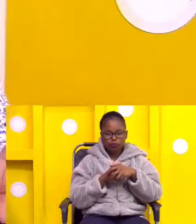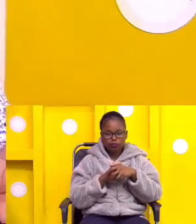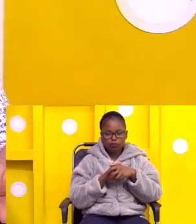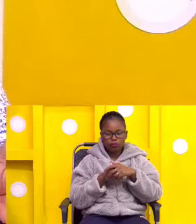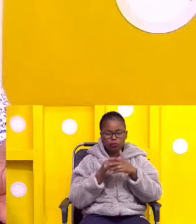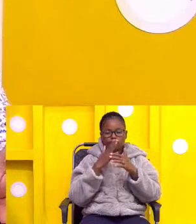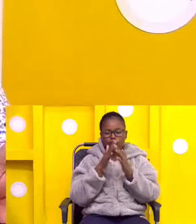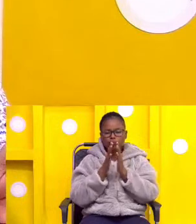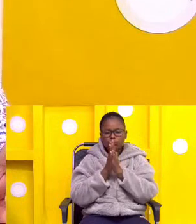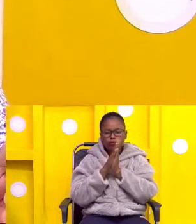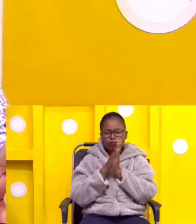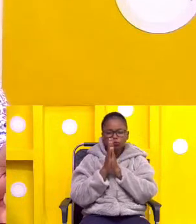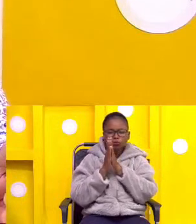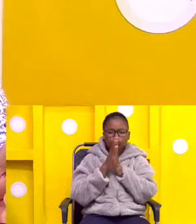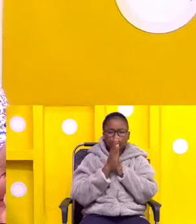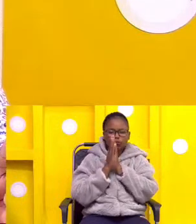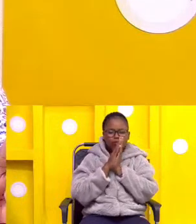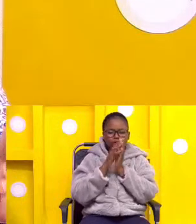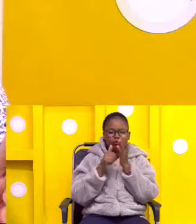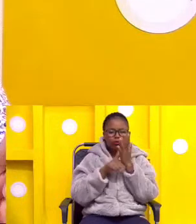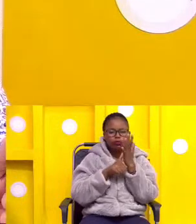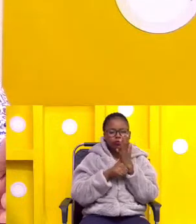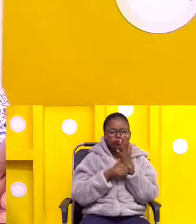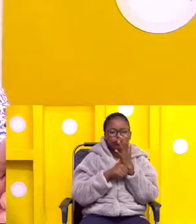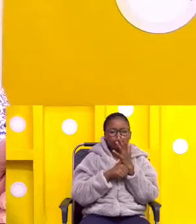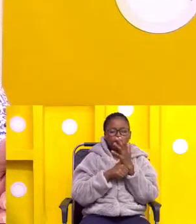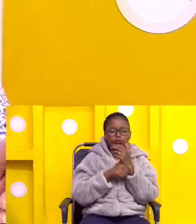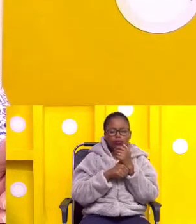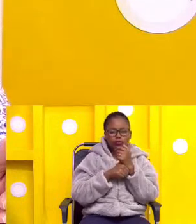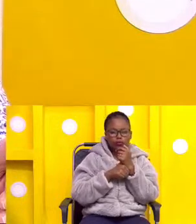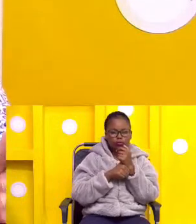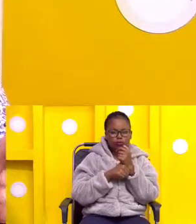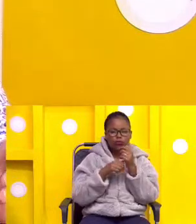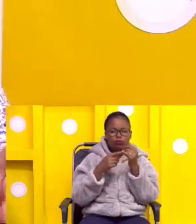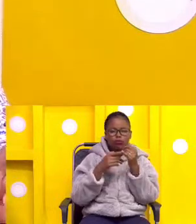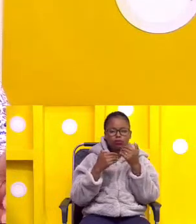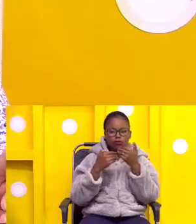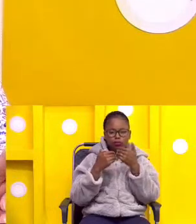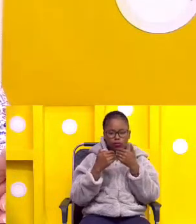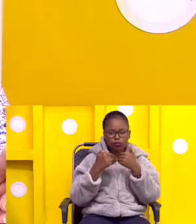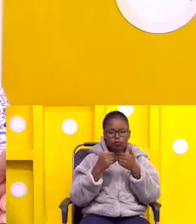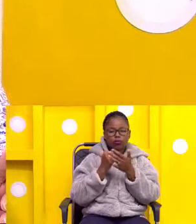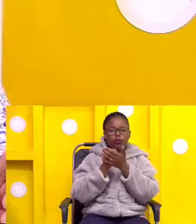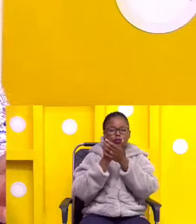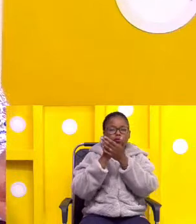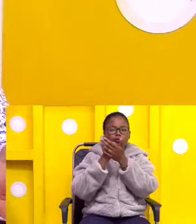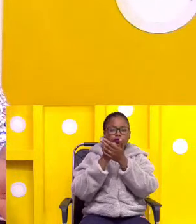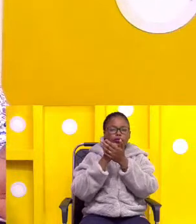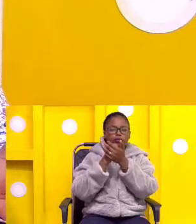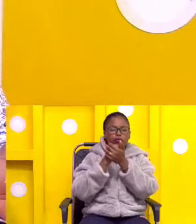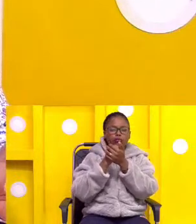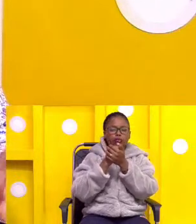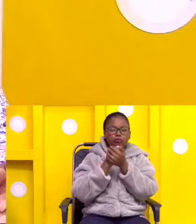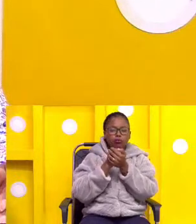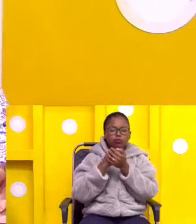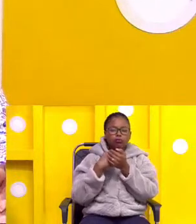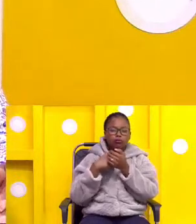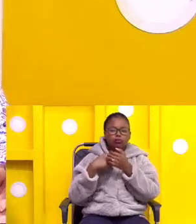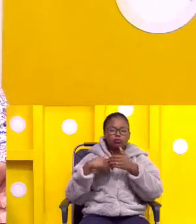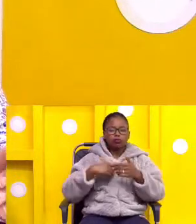Akimuhe thina wake akimwira. Muthuri. Nie ndeithia. Tondu ndi mugeni